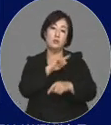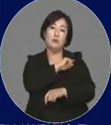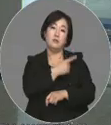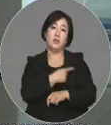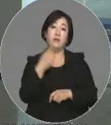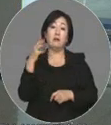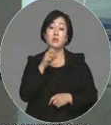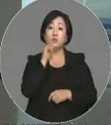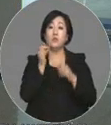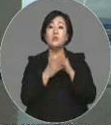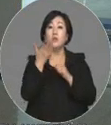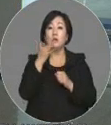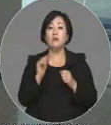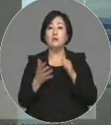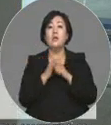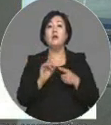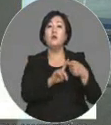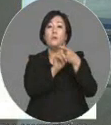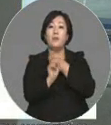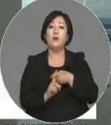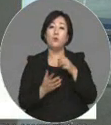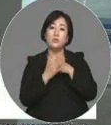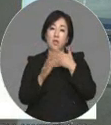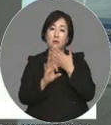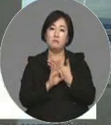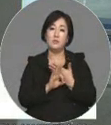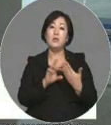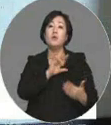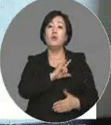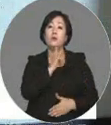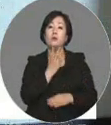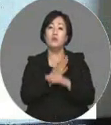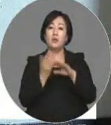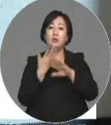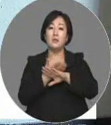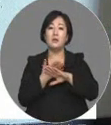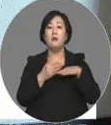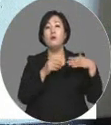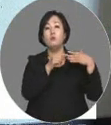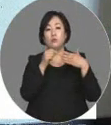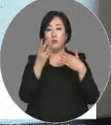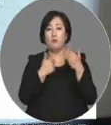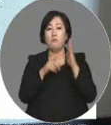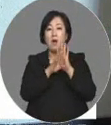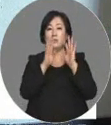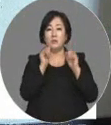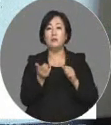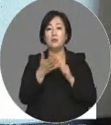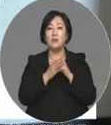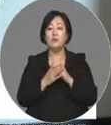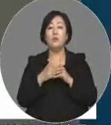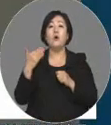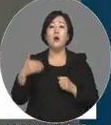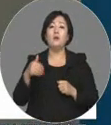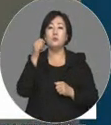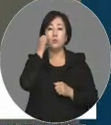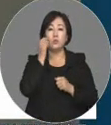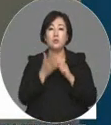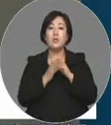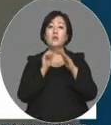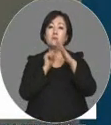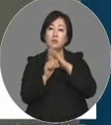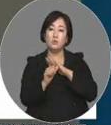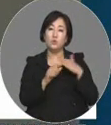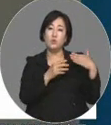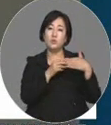주어집니다. 그런데 육상연맹이 임시로 선발위원회를 구성해 다른 우수한 선수가 많은데도 기록 미달 학생을 임의로 선발했다는